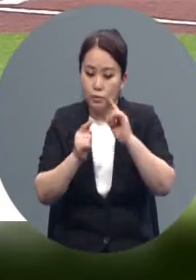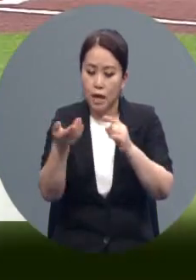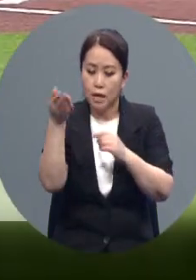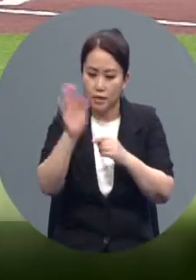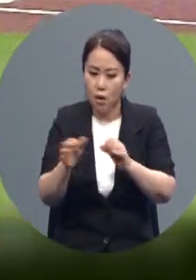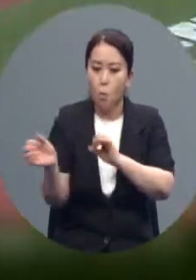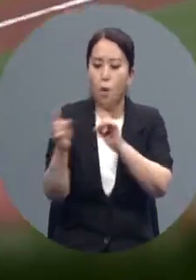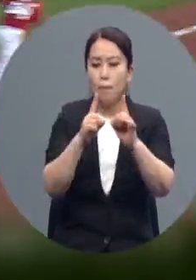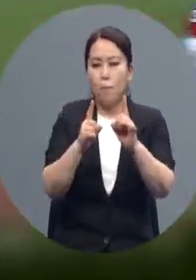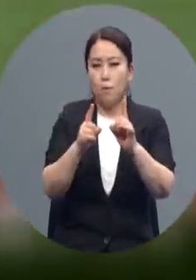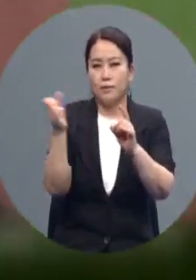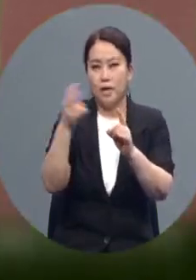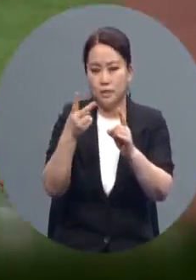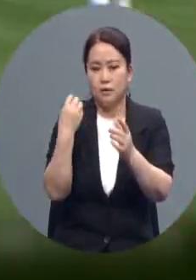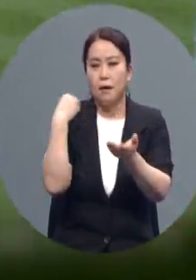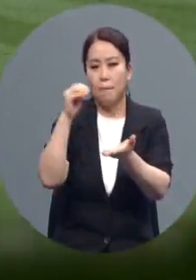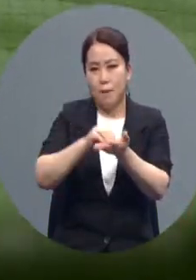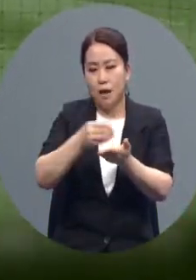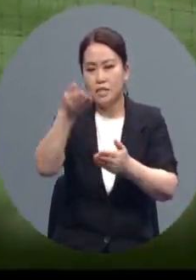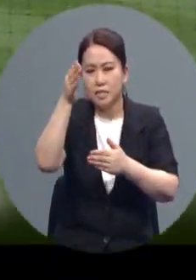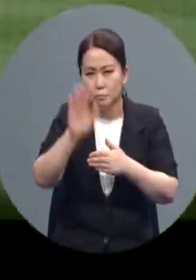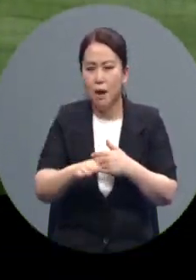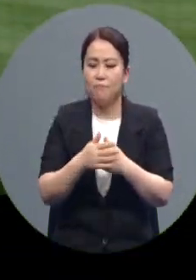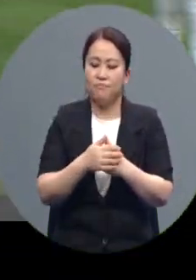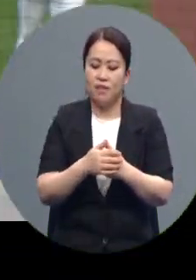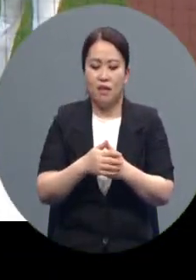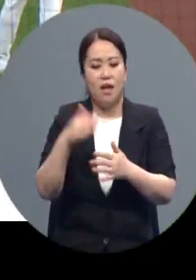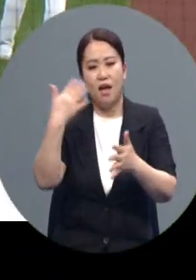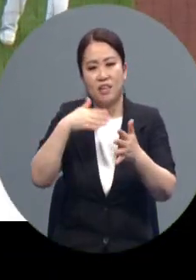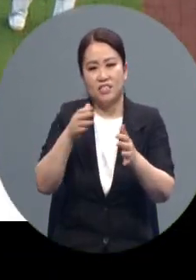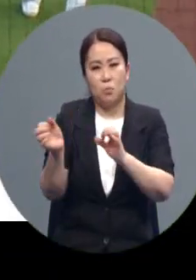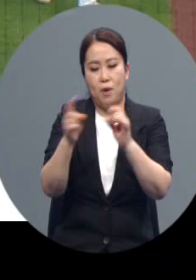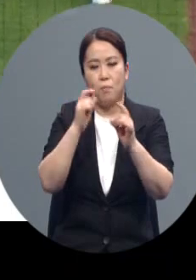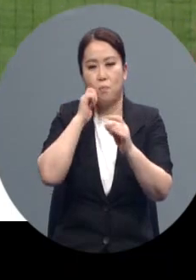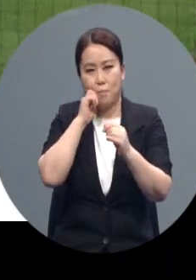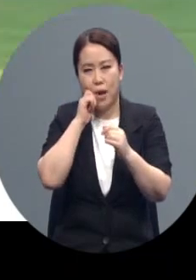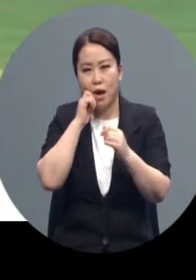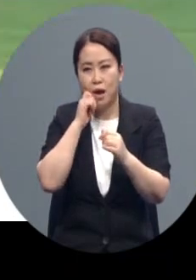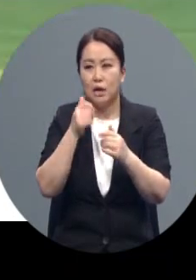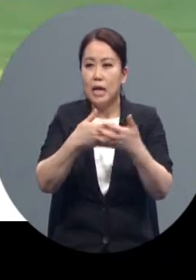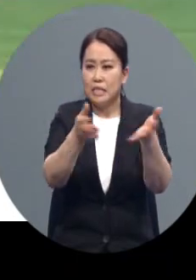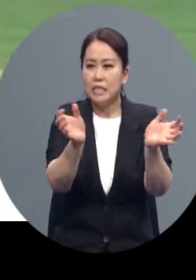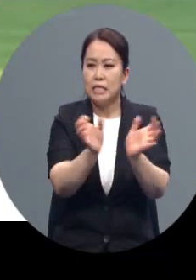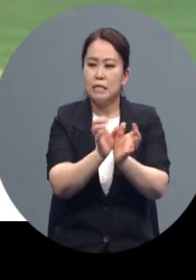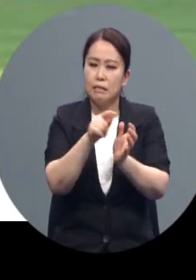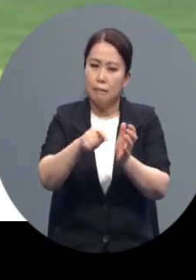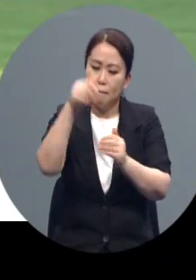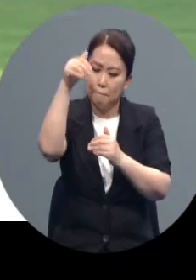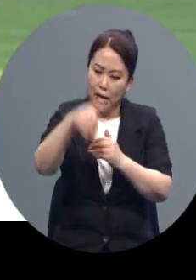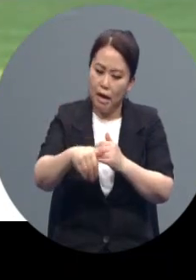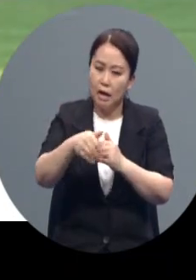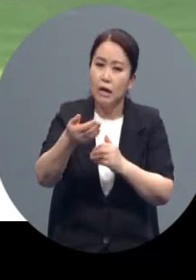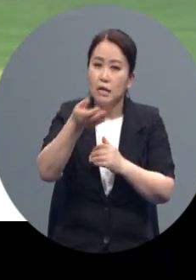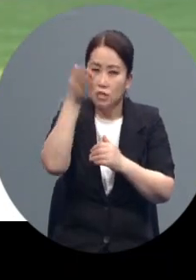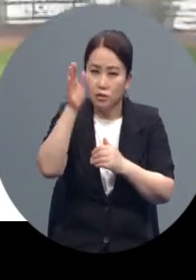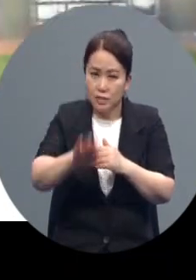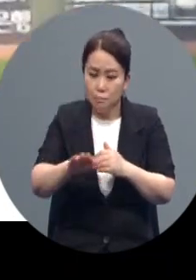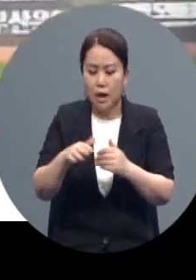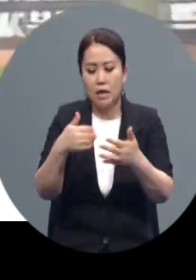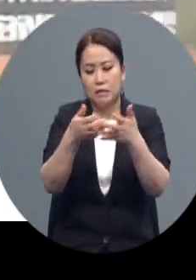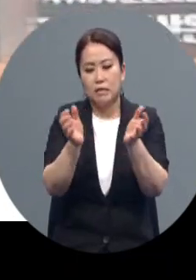보여주지 못하고 있습니다. 팀도 안 좋은 시기에 빠져 있었는데 또 다치게 돼가지고 좀 팀에 도움이 많이 못 된 것